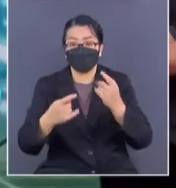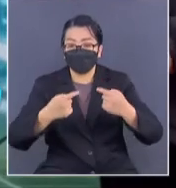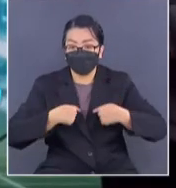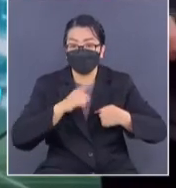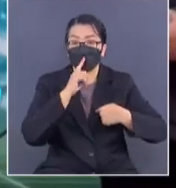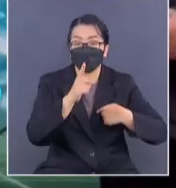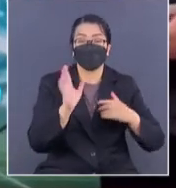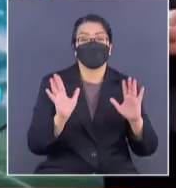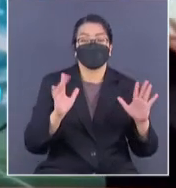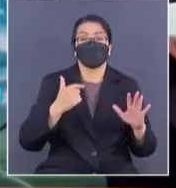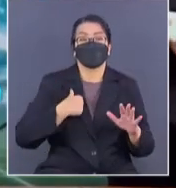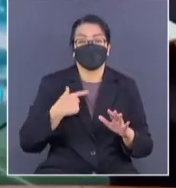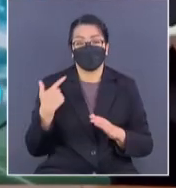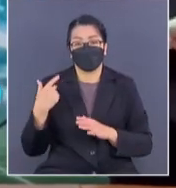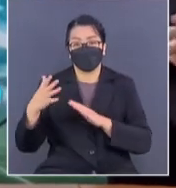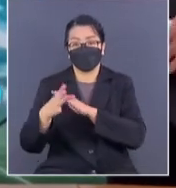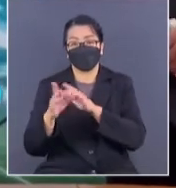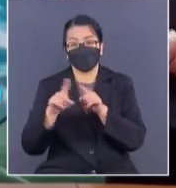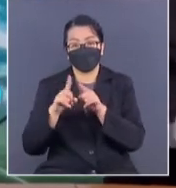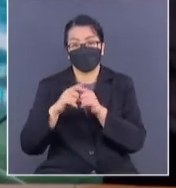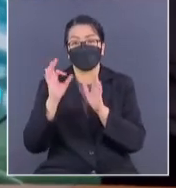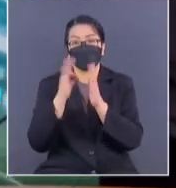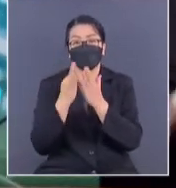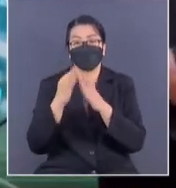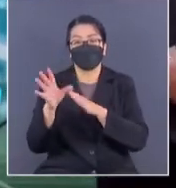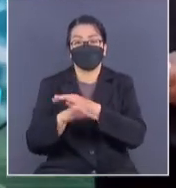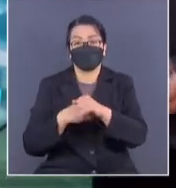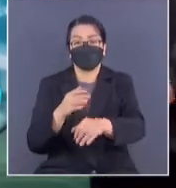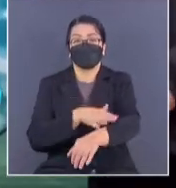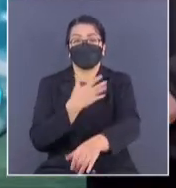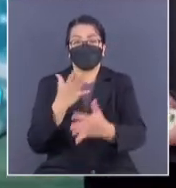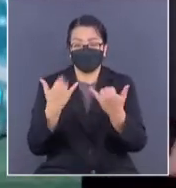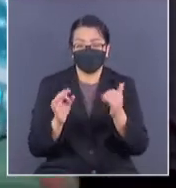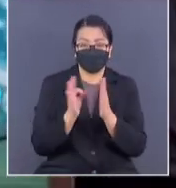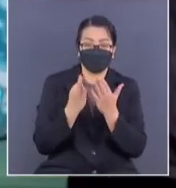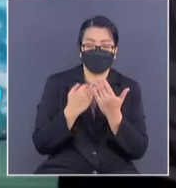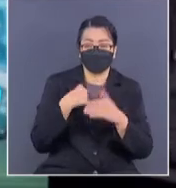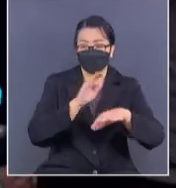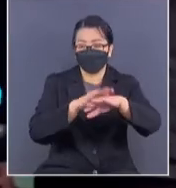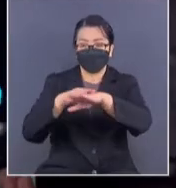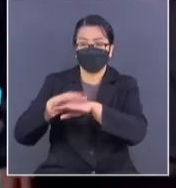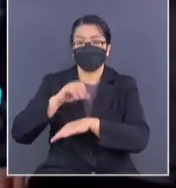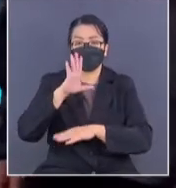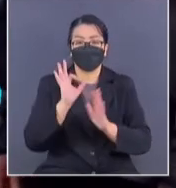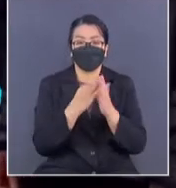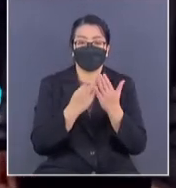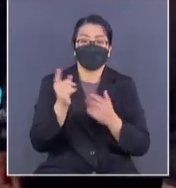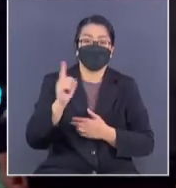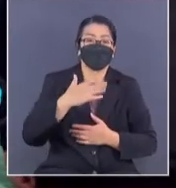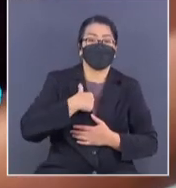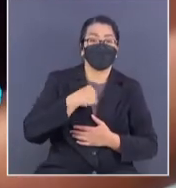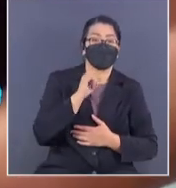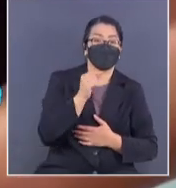โดยจอห์นโอเก่าว่ามีคนร้ายกรอง Facebookเป็นเค้าเนี่ยมานานแล้วทุกวันนี้เล่นโชเชียลจะต้องคอยบอกทุกคนว่า Facebookไหนปลอม